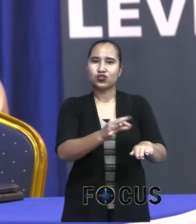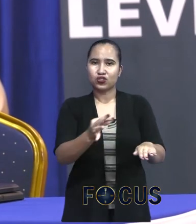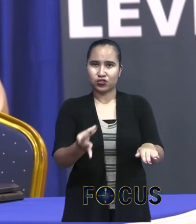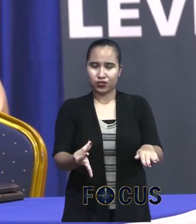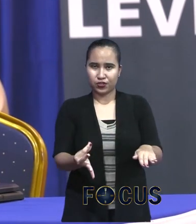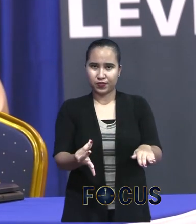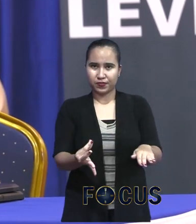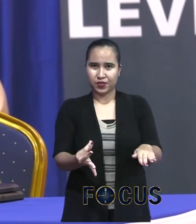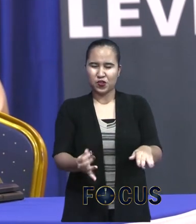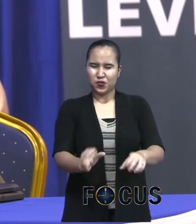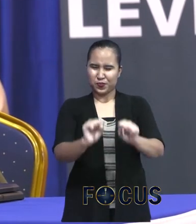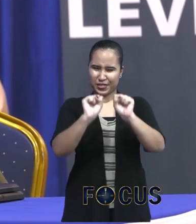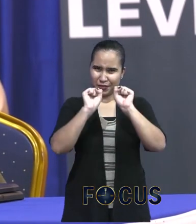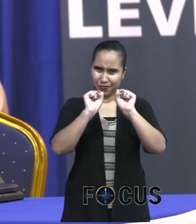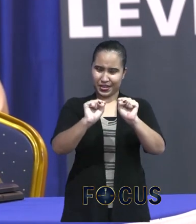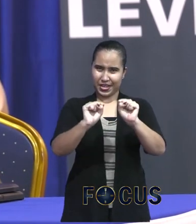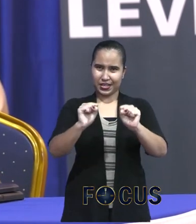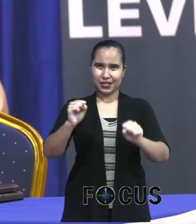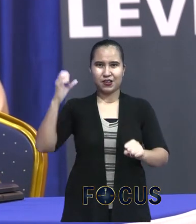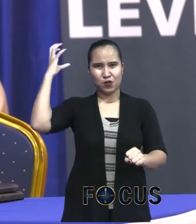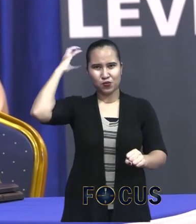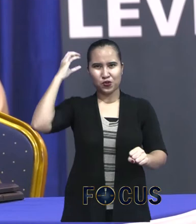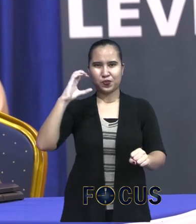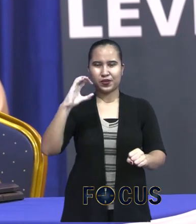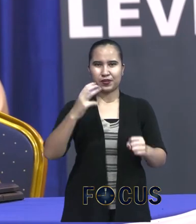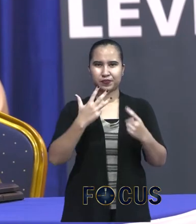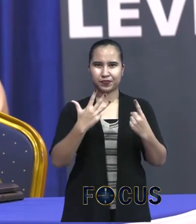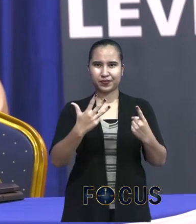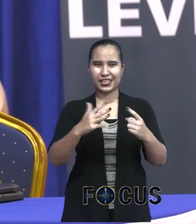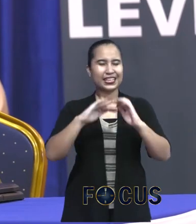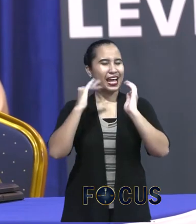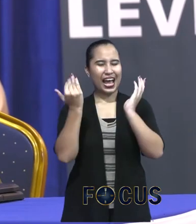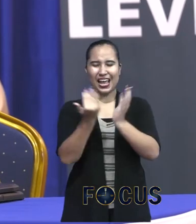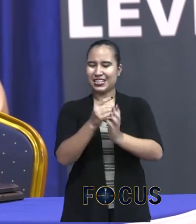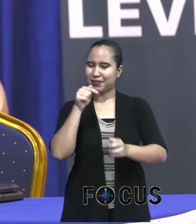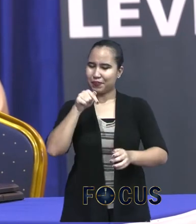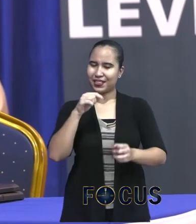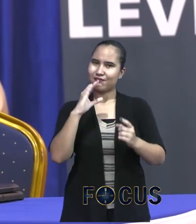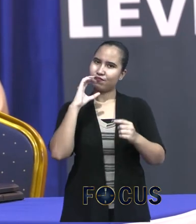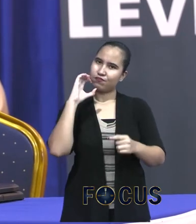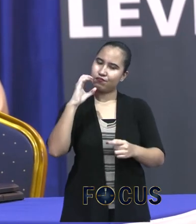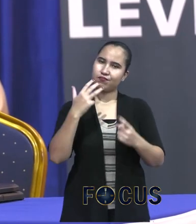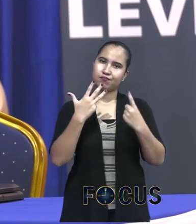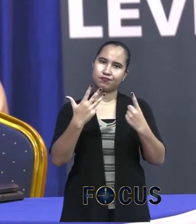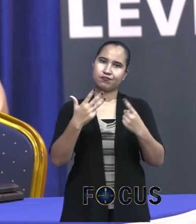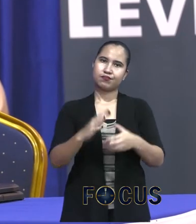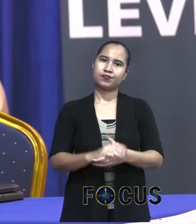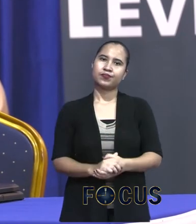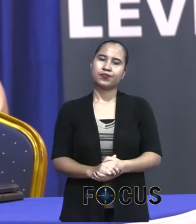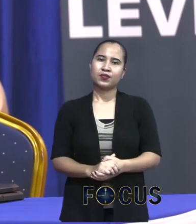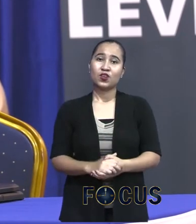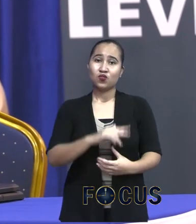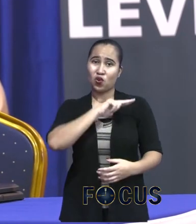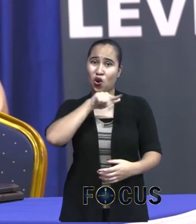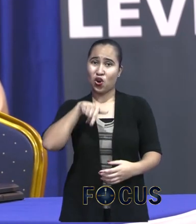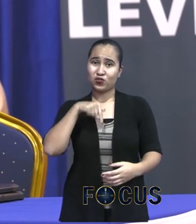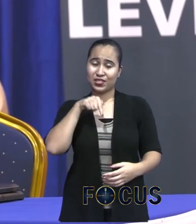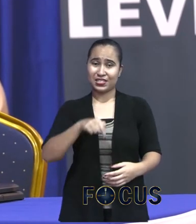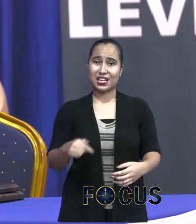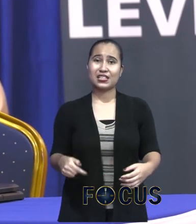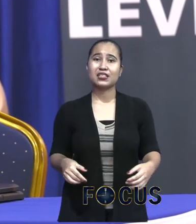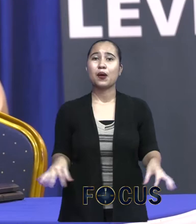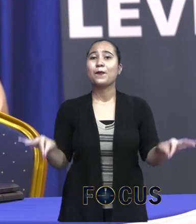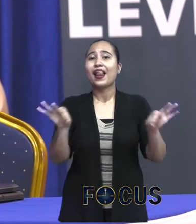Bestrijden van het fenomeen natuurlijk, alles wat daarmee samengaat. Dat was voor ons het belangrijkste,